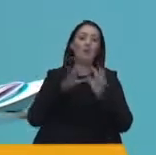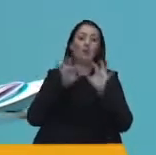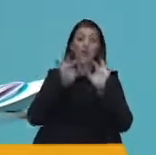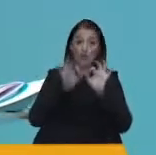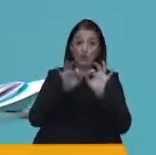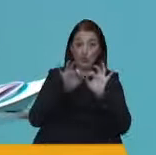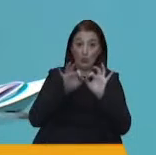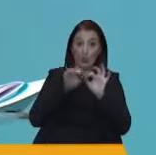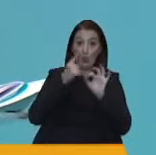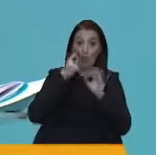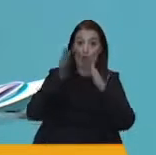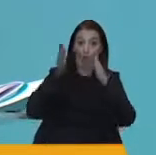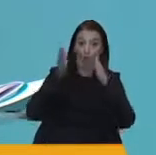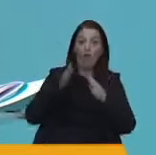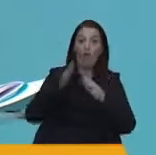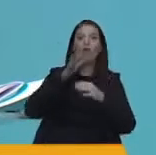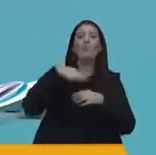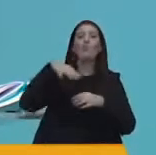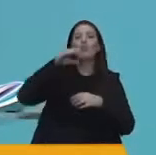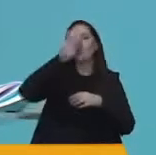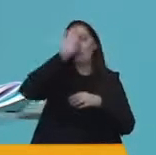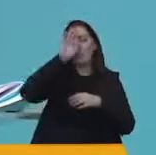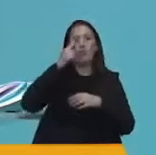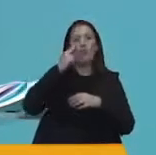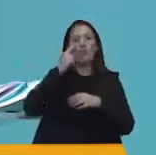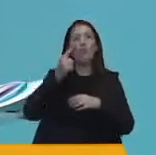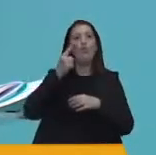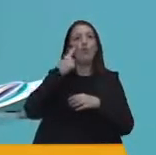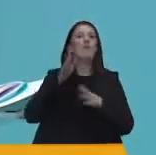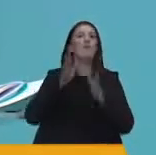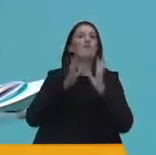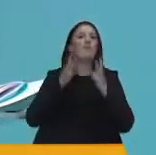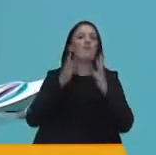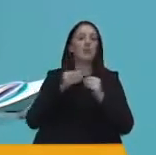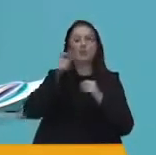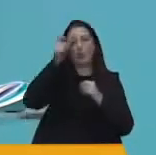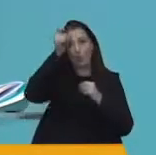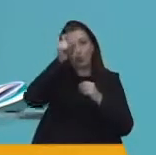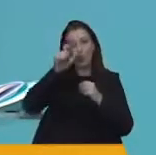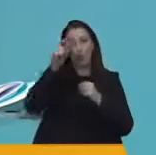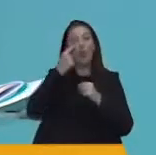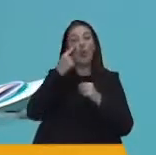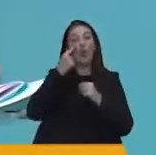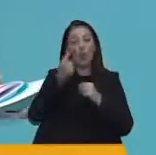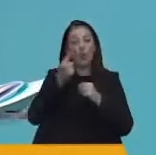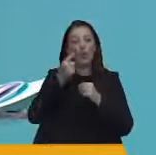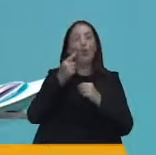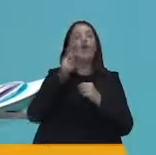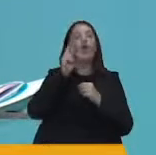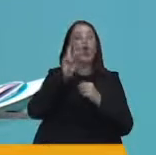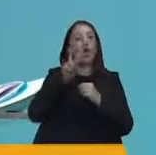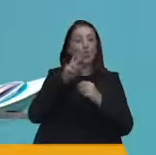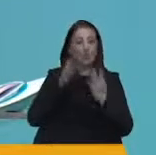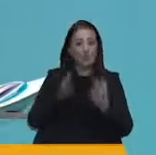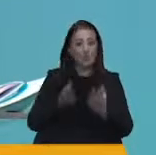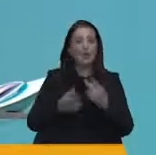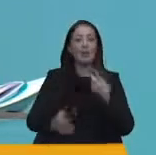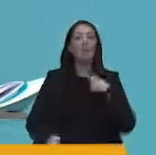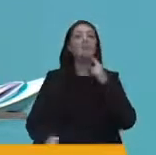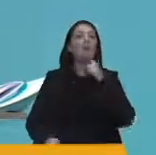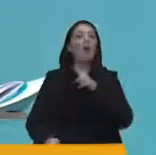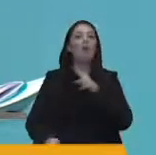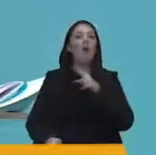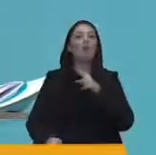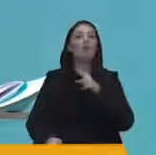halini tüm İstanbul görüyor, görecek. Türkiye görüyor, görecek. Ve bizim orada attığımız